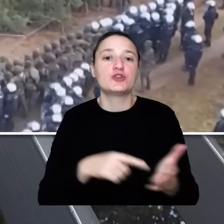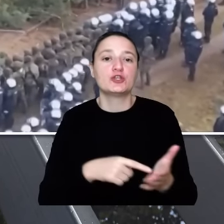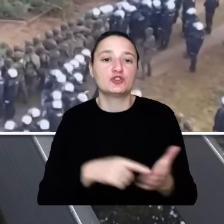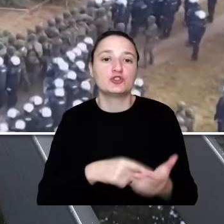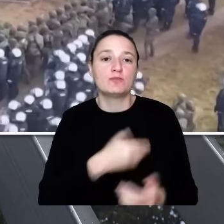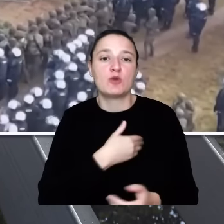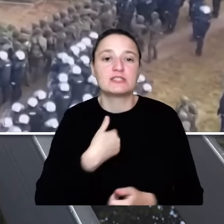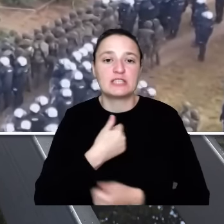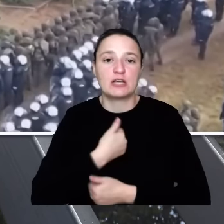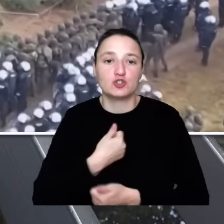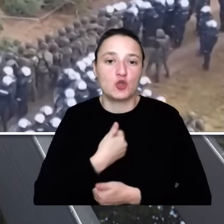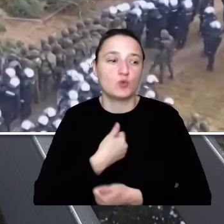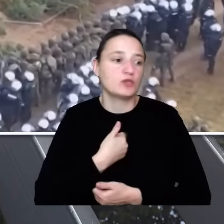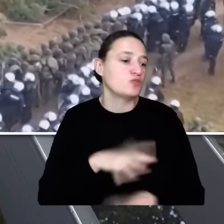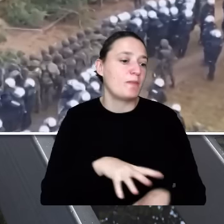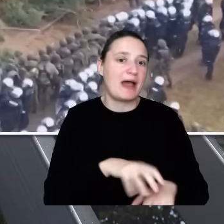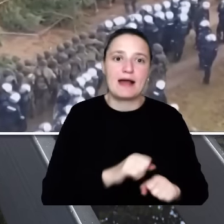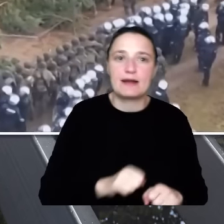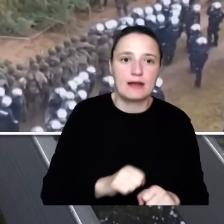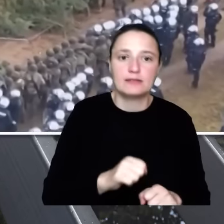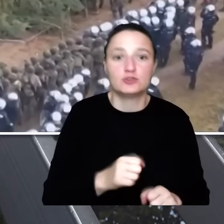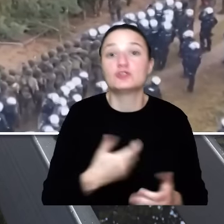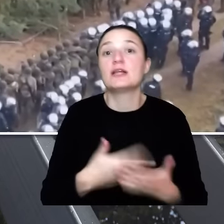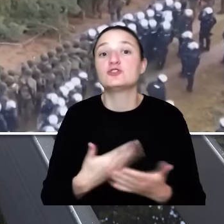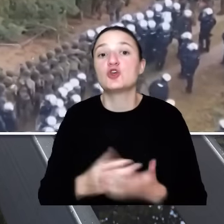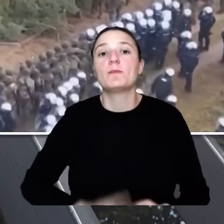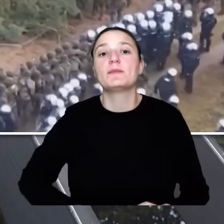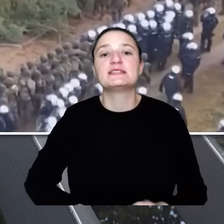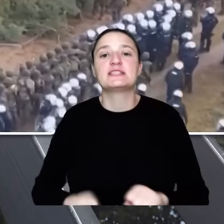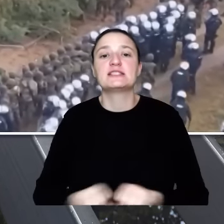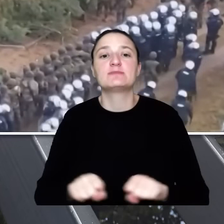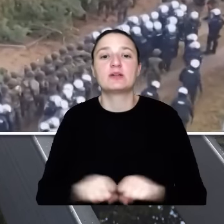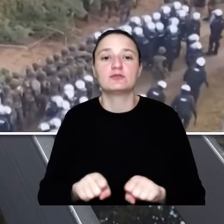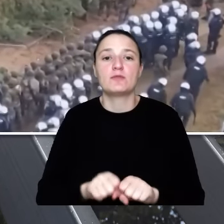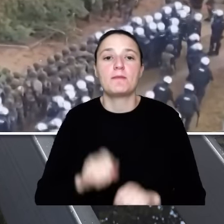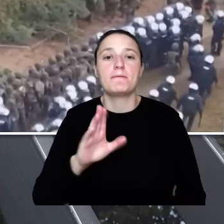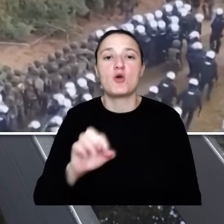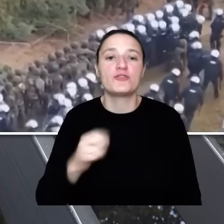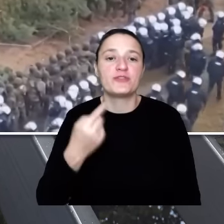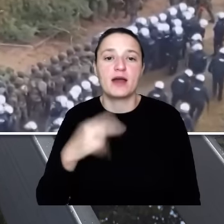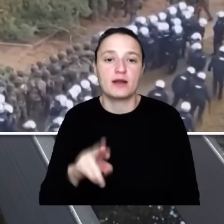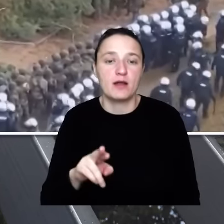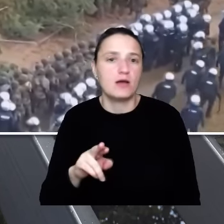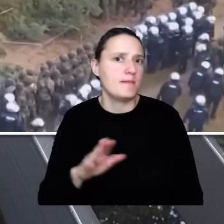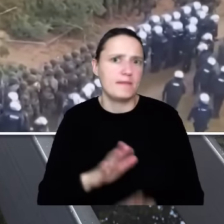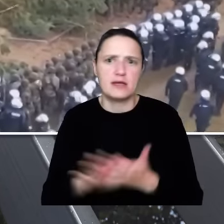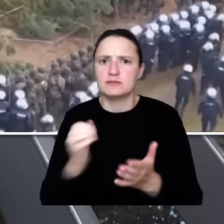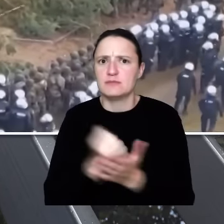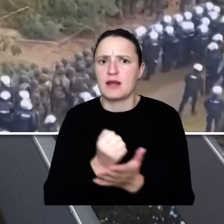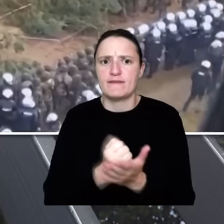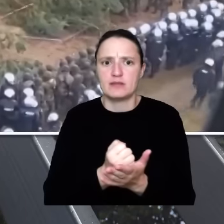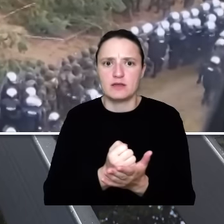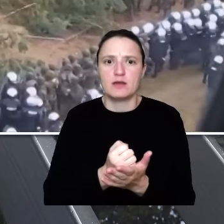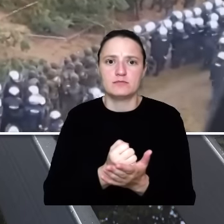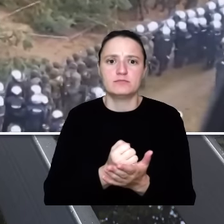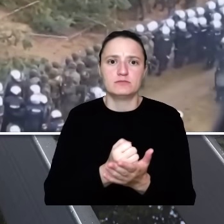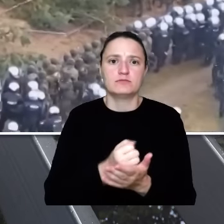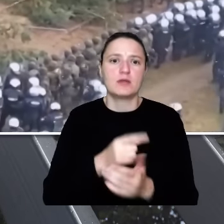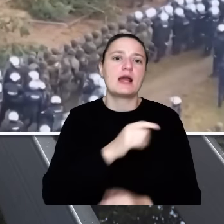żołnierzy. Paraliż ten wywołały decyzje ministra sprawiedliwości, prokuratora generalnego Adama Bodnara, który bezprawnie pozbawił mnie, czyli prokuratora